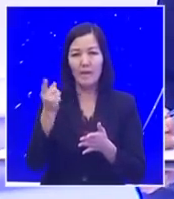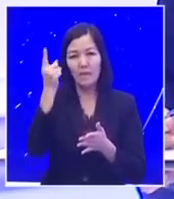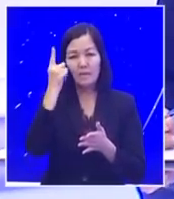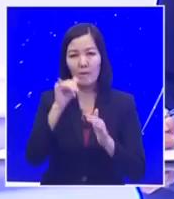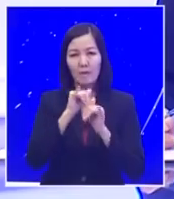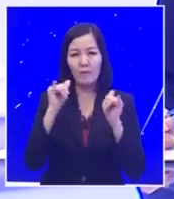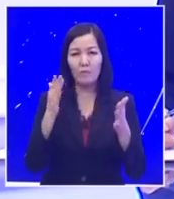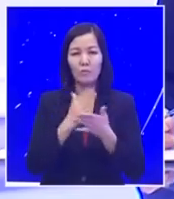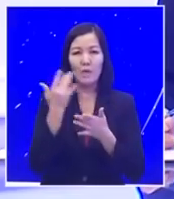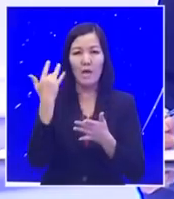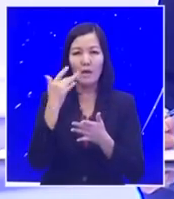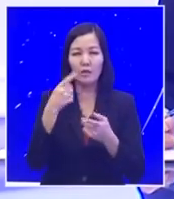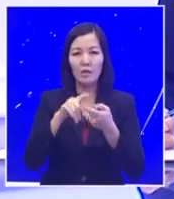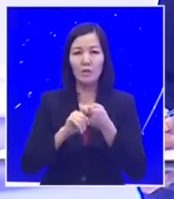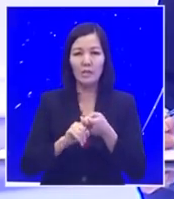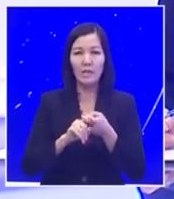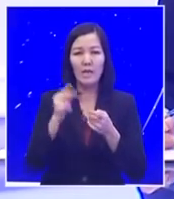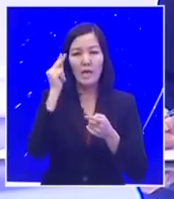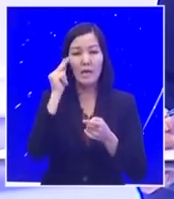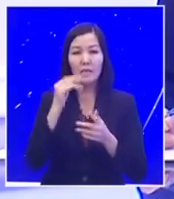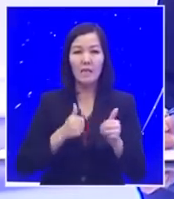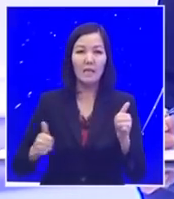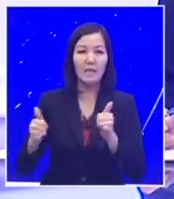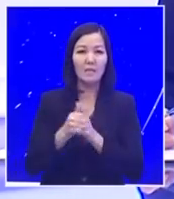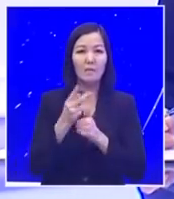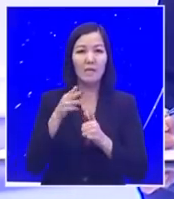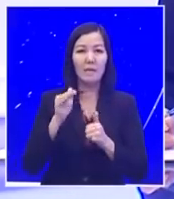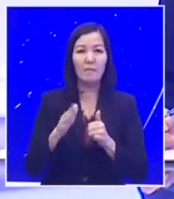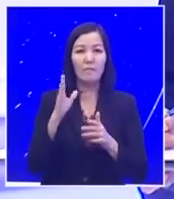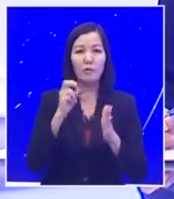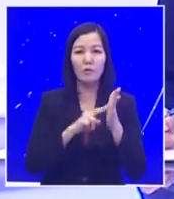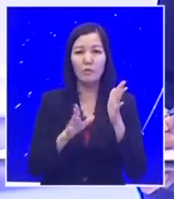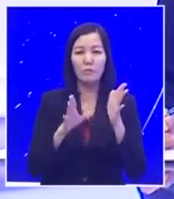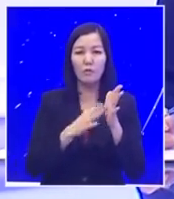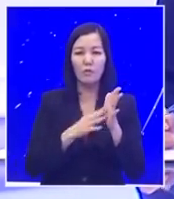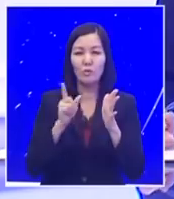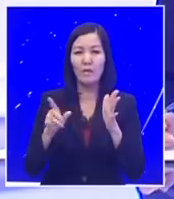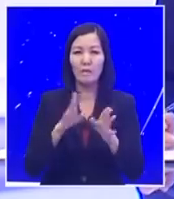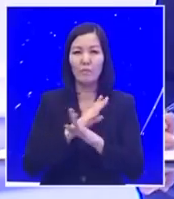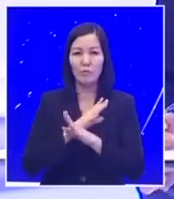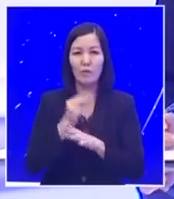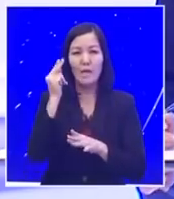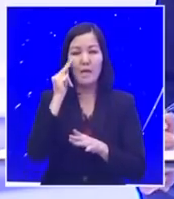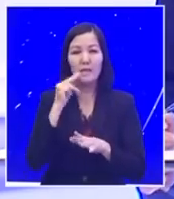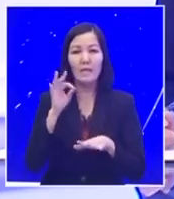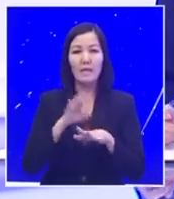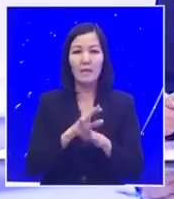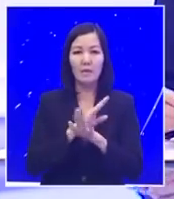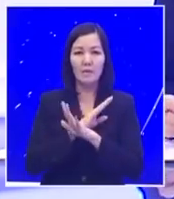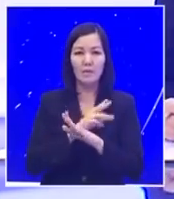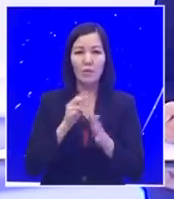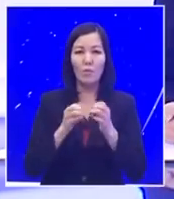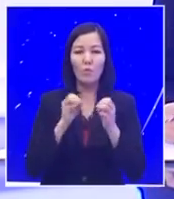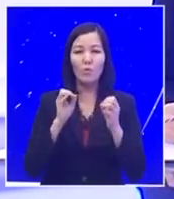тұр. Ақшта коронавирус жұқтырғандар саны Қытайдан асып түсті. 2579 адам көз жұмған. Ал Қытайда бұл індеттен қайтыс болғандар саны